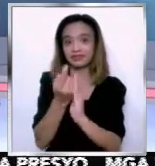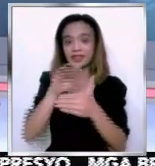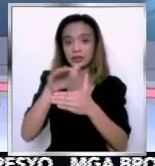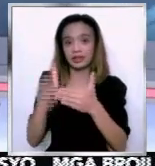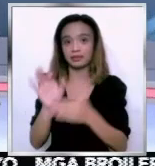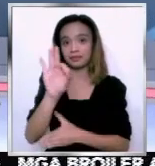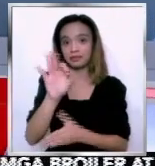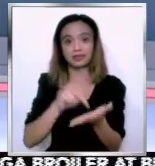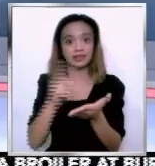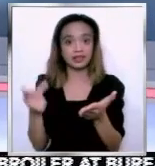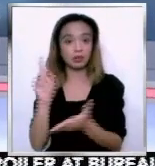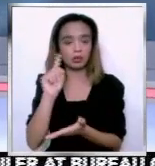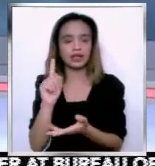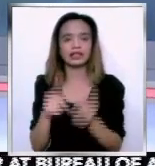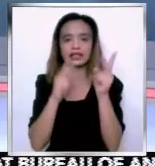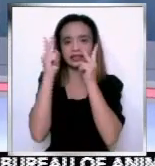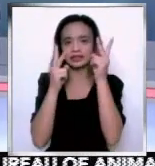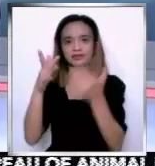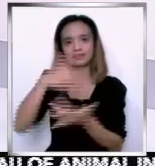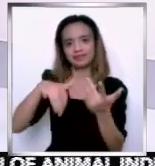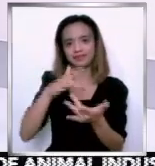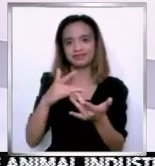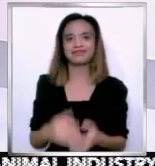ang inyong pasyal adventures.